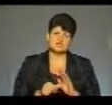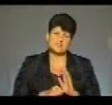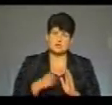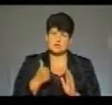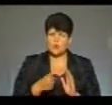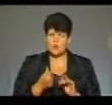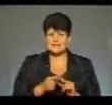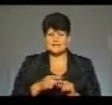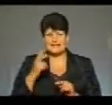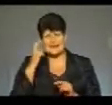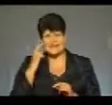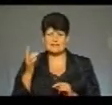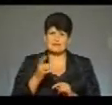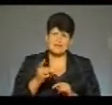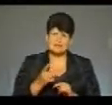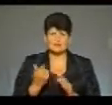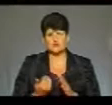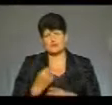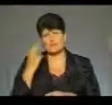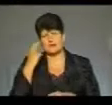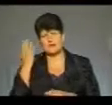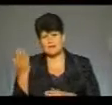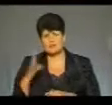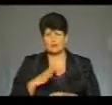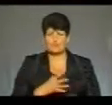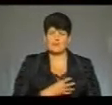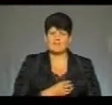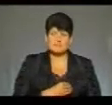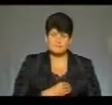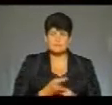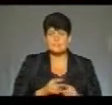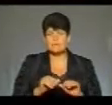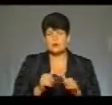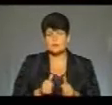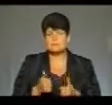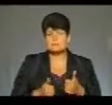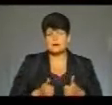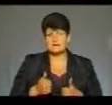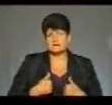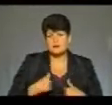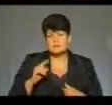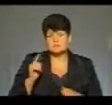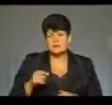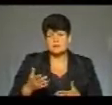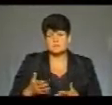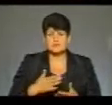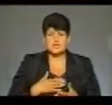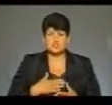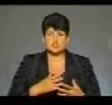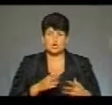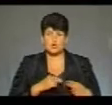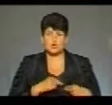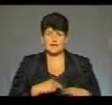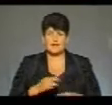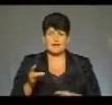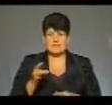2016 року. Це Київ, Рівне, знов Київ і був в Львів. Це формат змагань, як я знаю, наші колеги